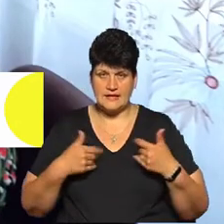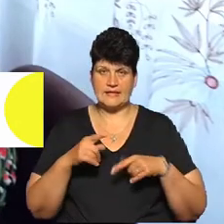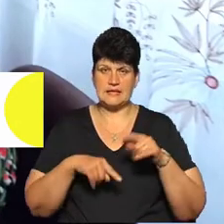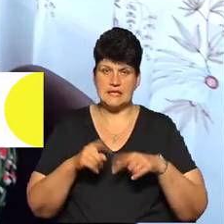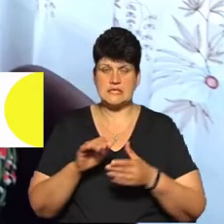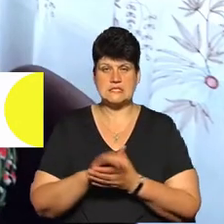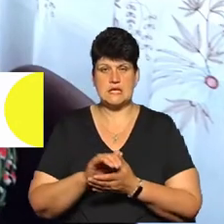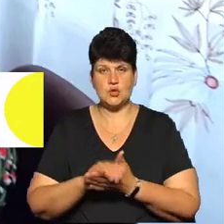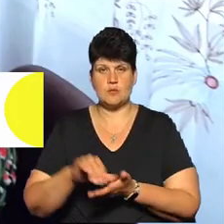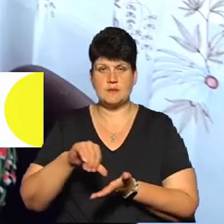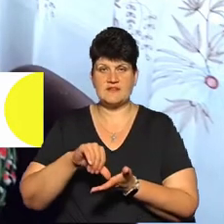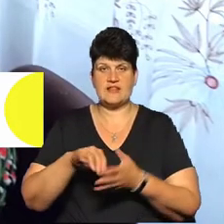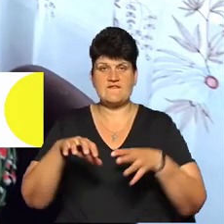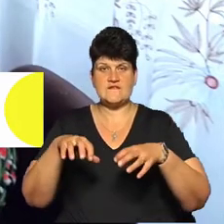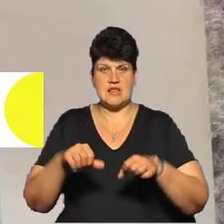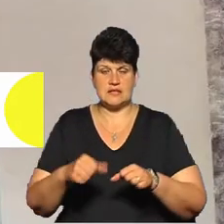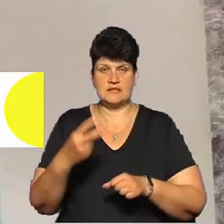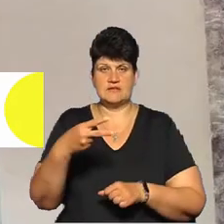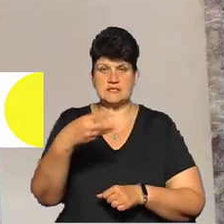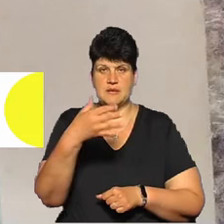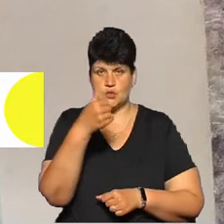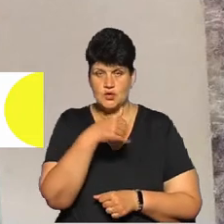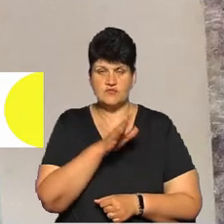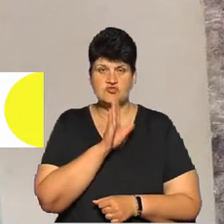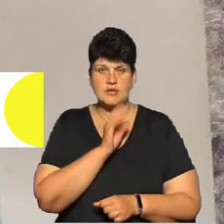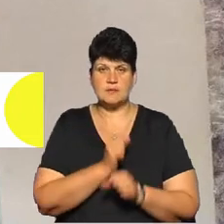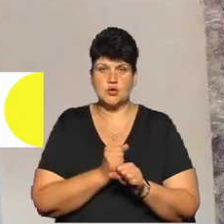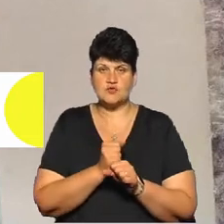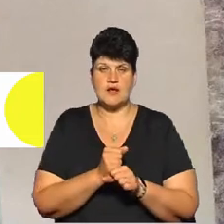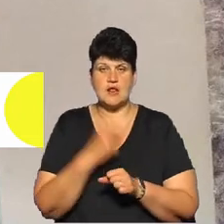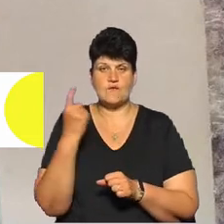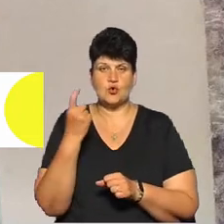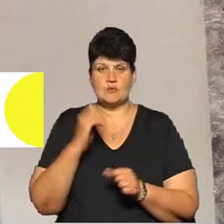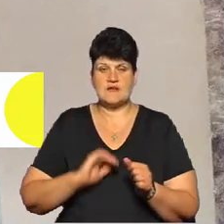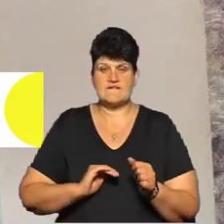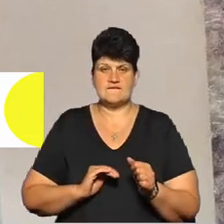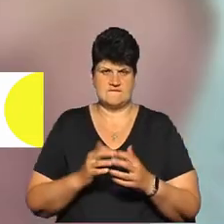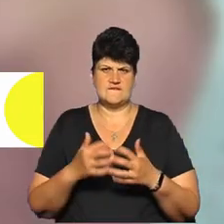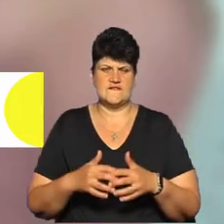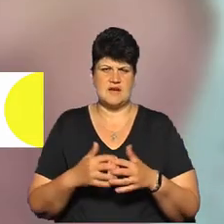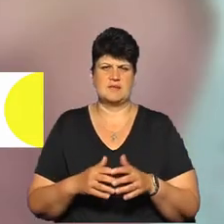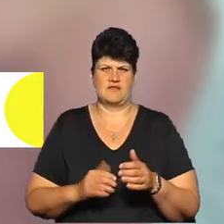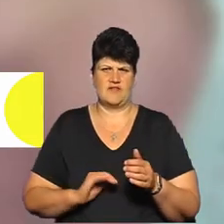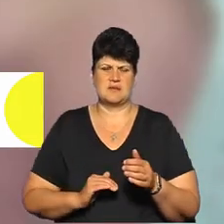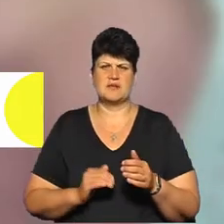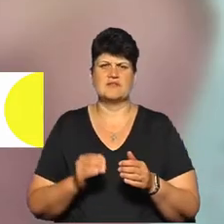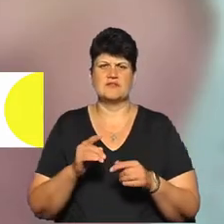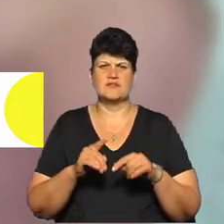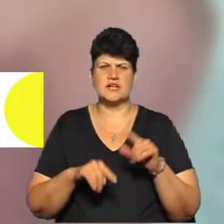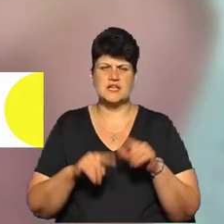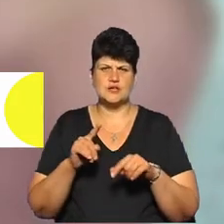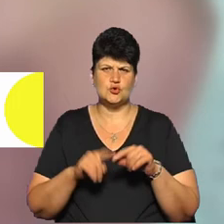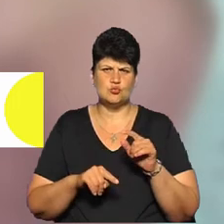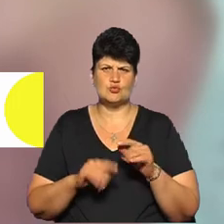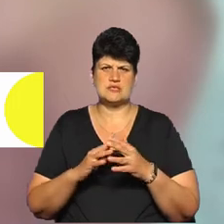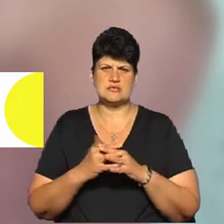та представники влади. Понад 25 років жінка працювала на колгоспній фермі у рідному селі. У неї 2 дітей і стільки ж